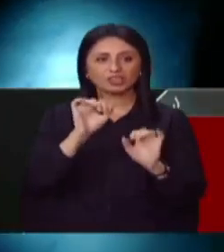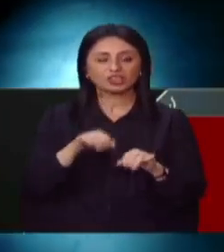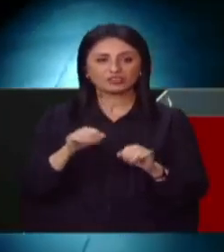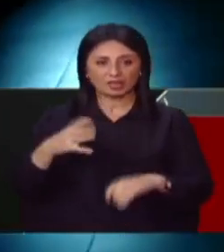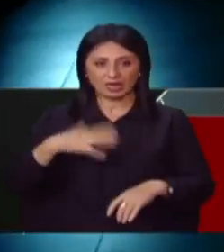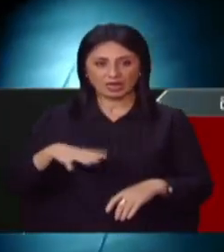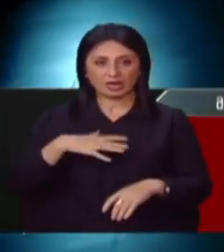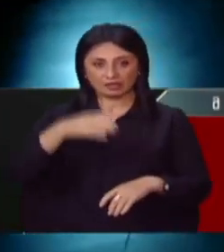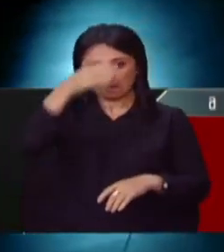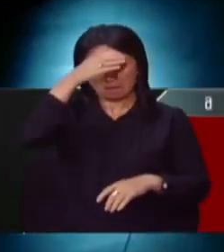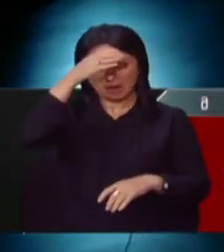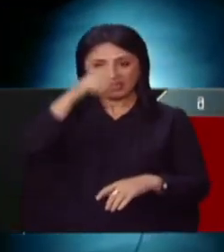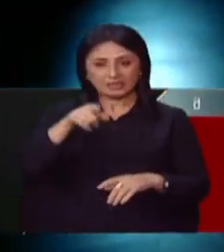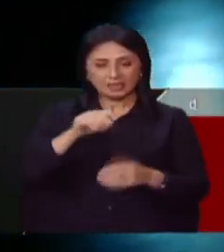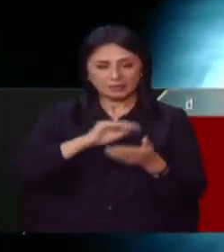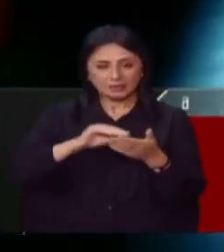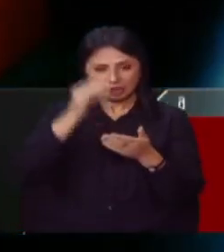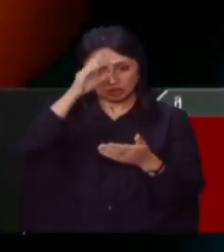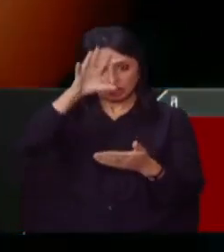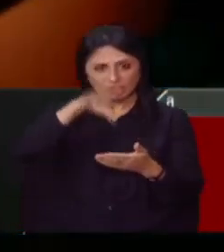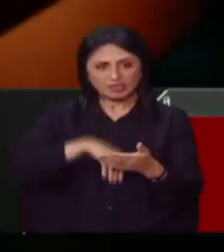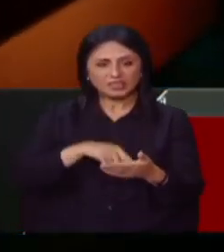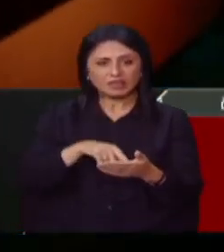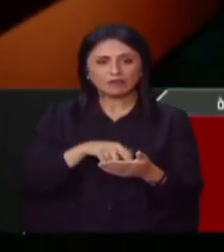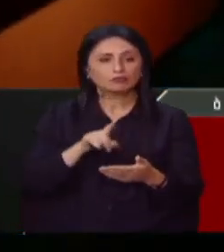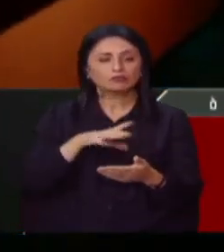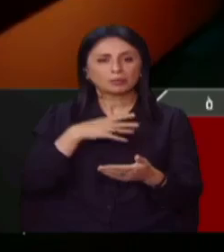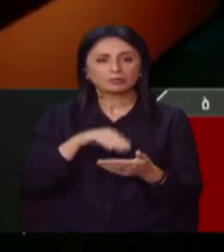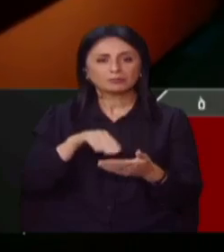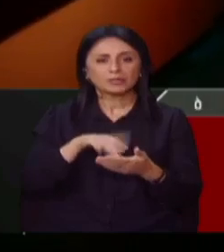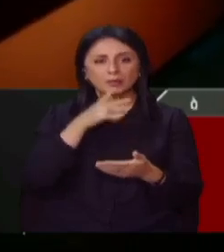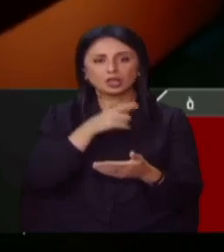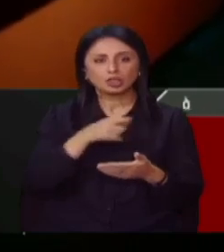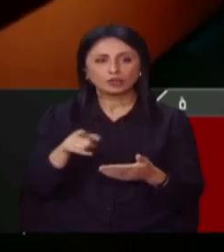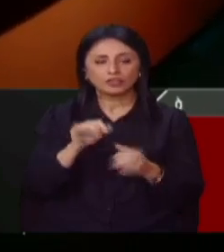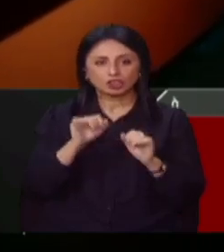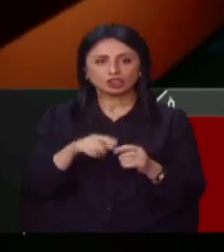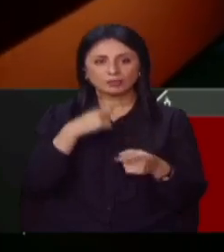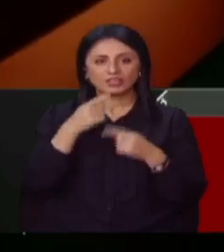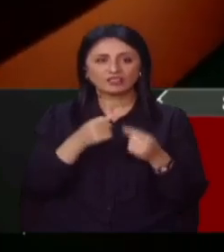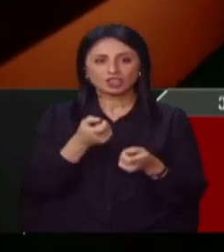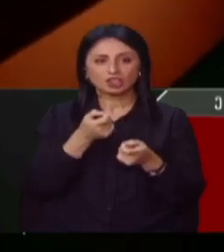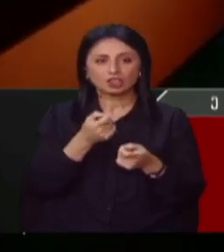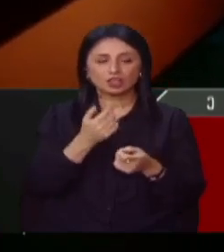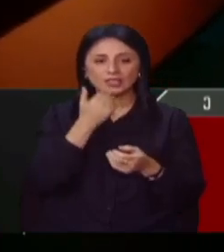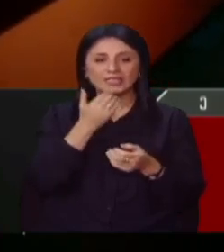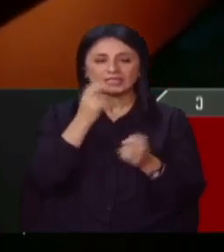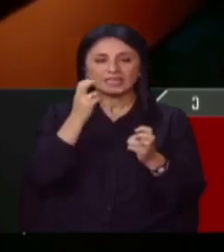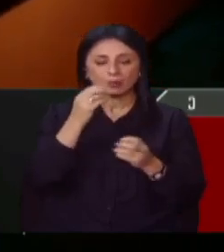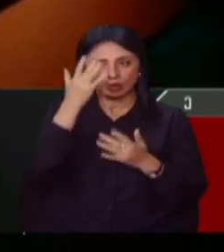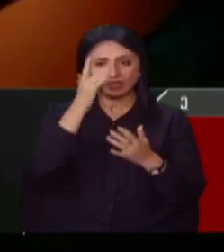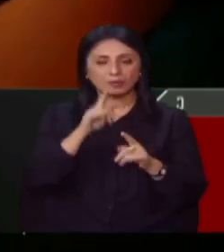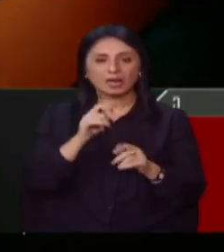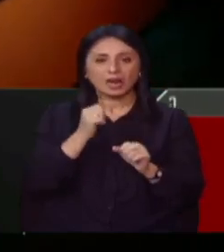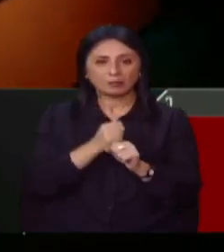შესაძლებლობა ქართველ მეცნიერებს რომ ეს ტექსტი შეისწავლონ და ამ დროისთვის შეიძლება ითქვას რომ ცოტა ზედაპირული წარმოდგენა გენა არსებობს